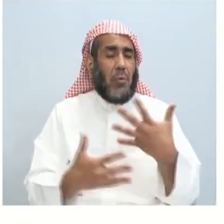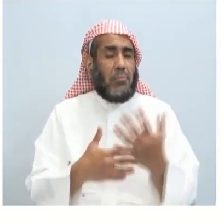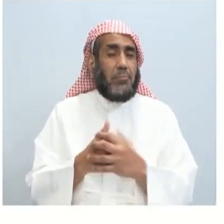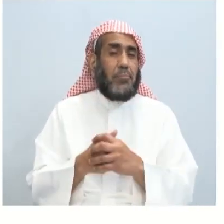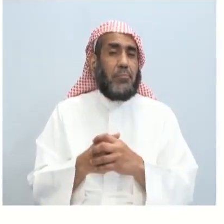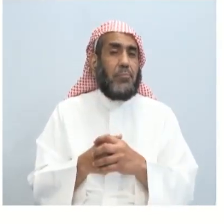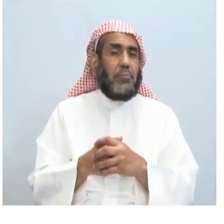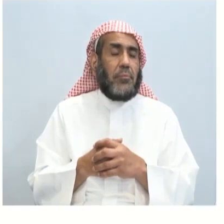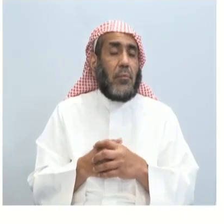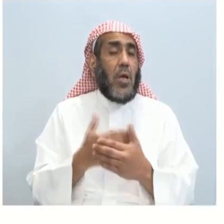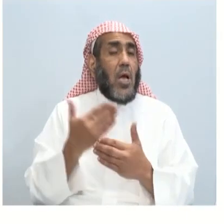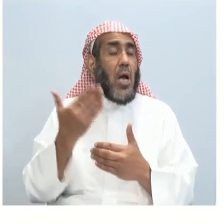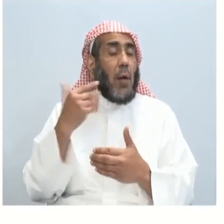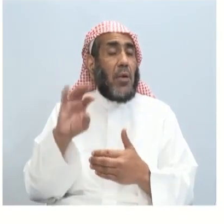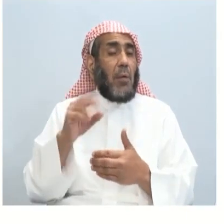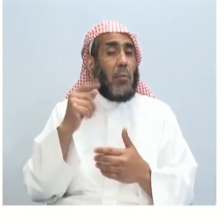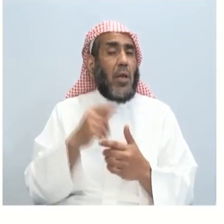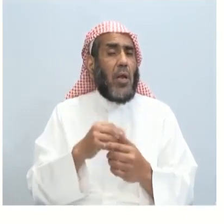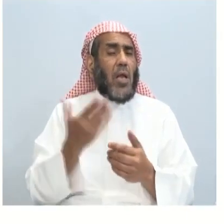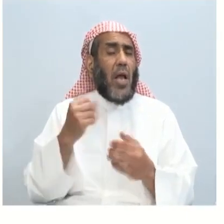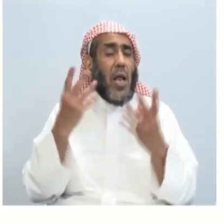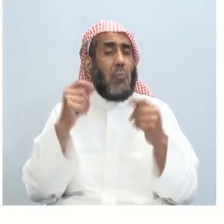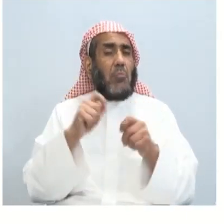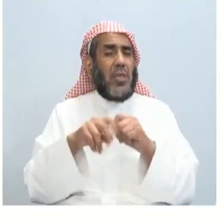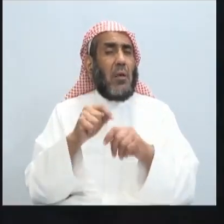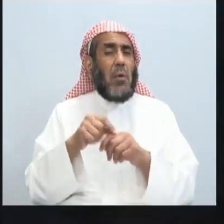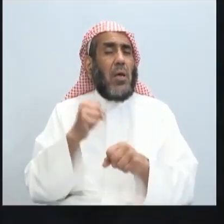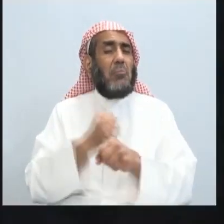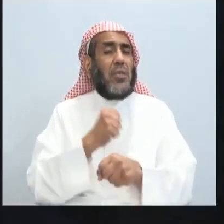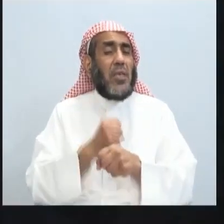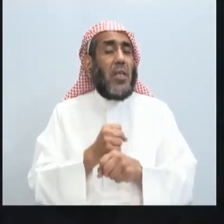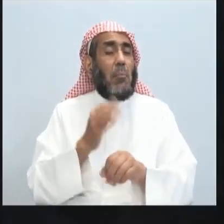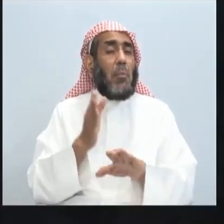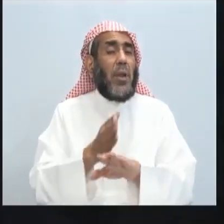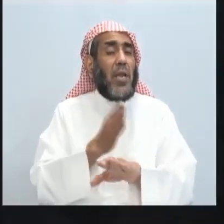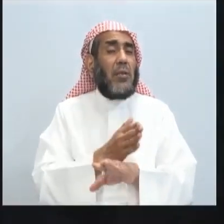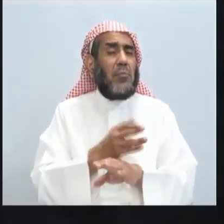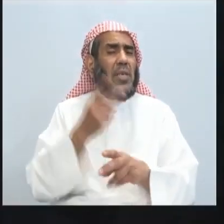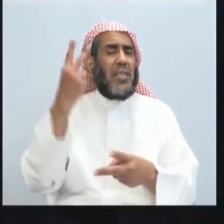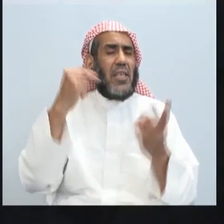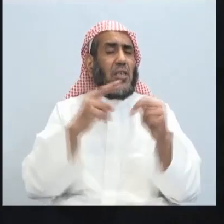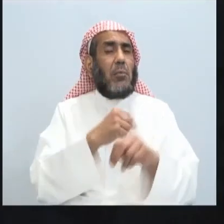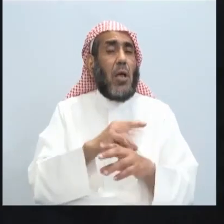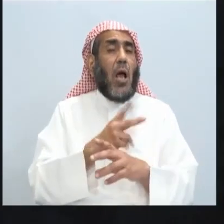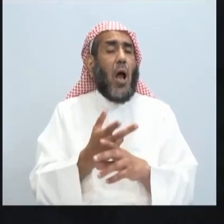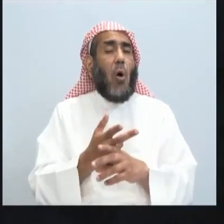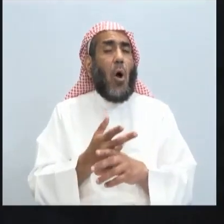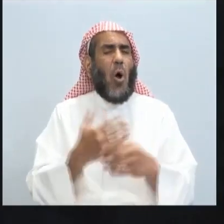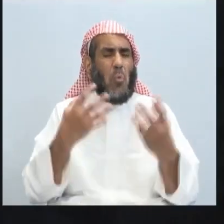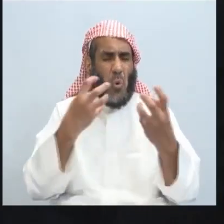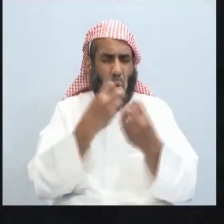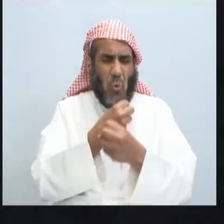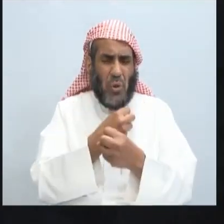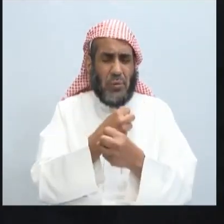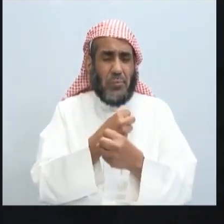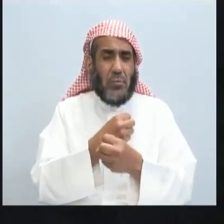يتسم قبل جابر بن حيان كان علم الكيمياء يتسم باستخدام المنهج التجريبي ام بالغموض